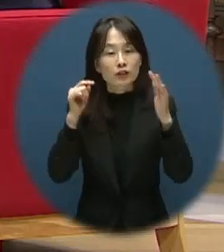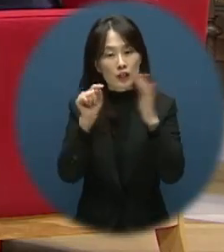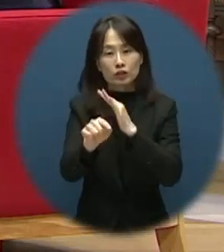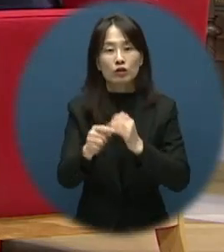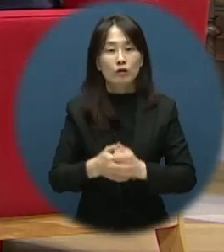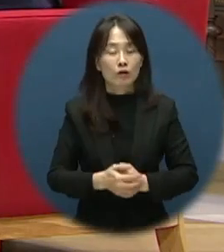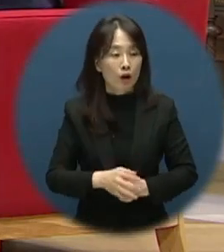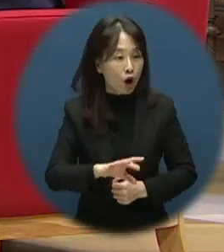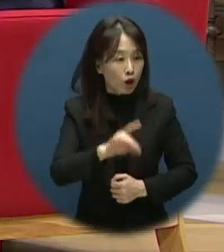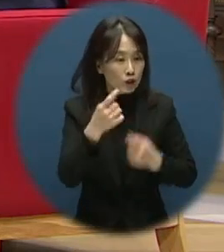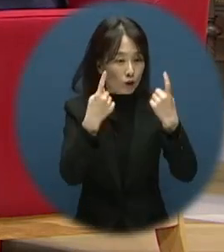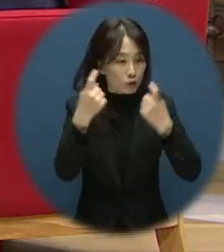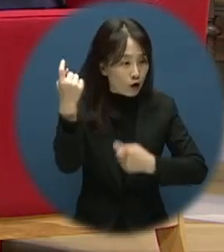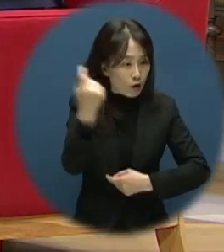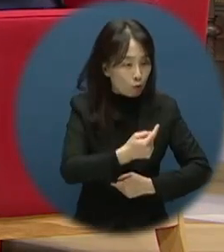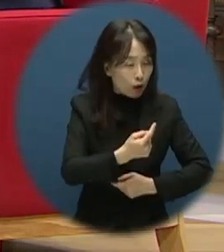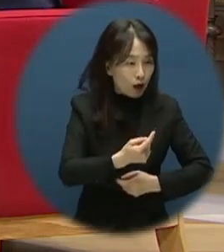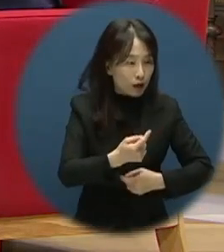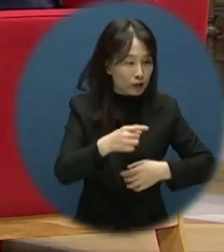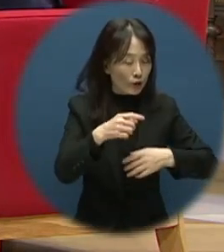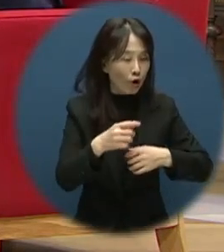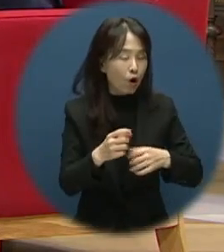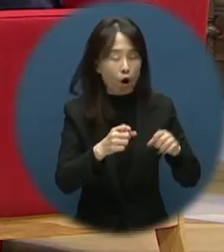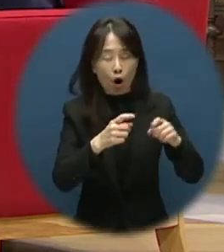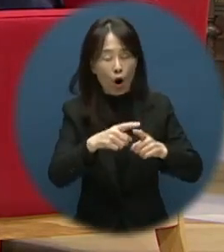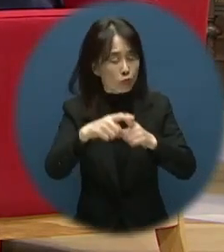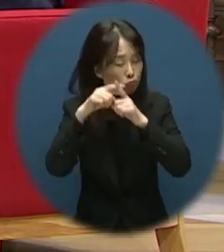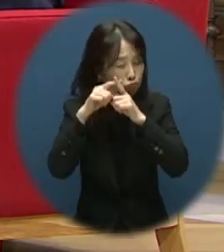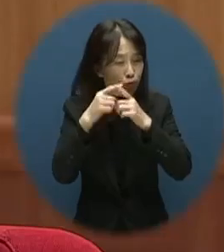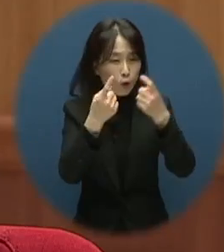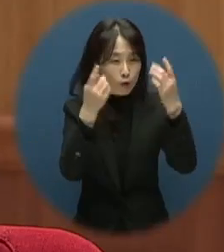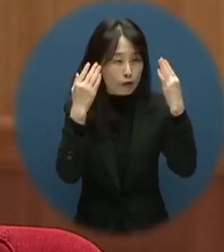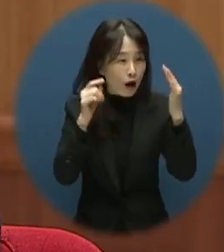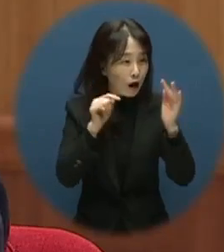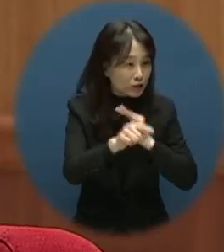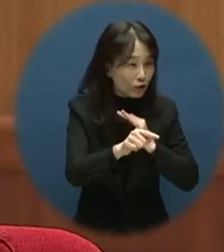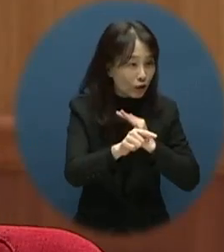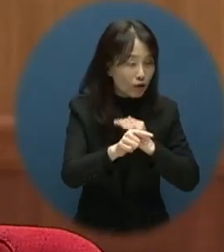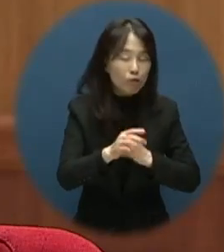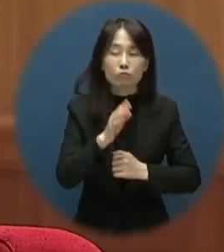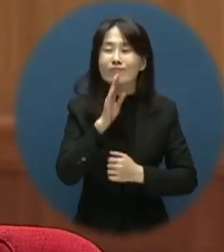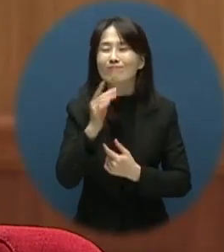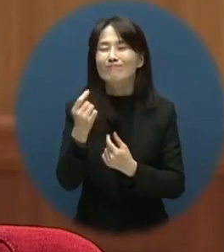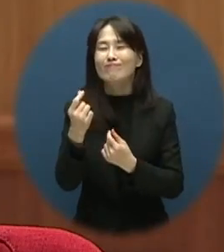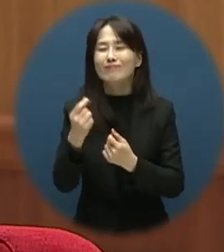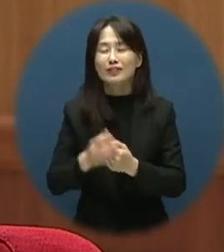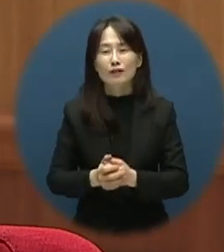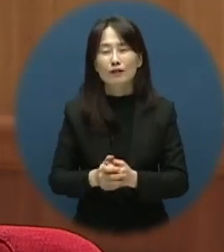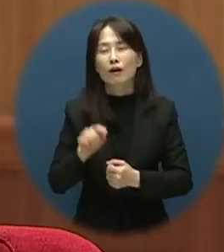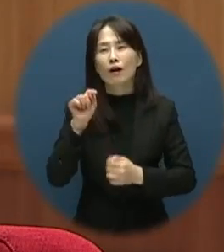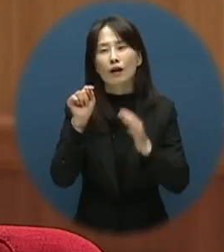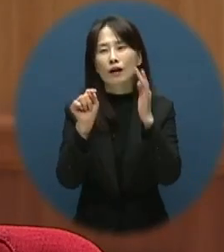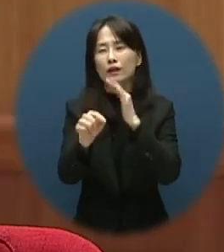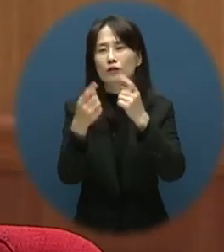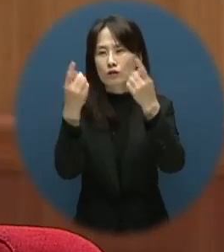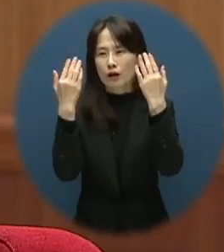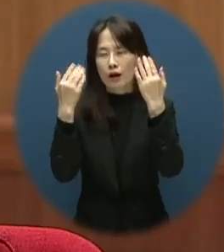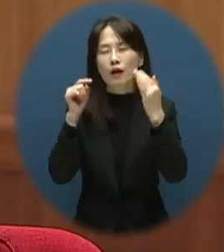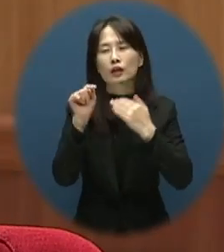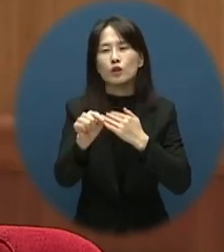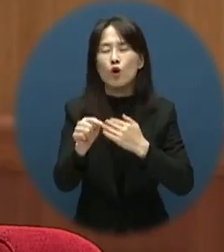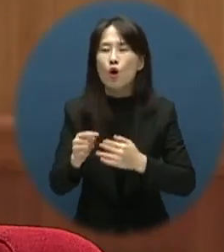처음 왔을 때? 네, 처음에 왔을 때. 그냥 무작정 간 거예요, 한의대를? 네, 나 공부하고 싶다. 그래서 어떻게 하면은 공부할 수